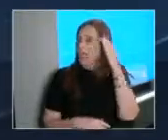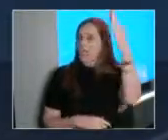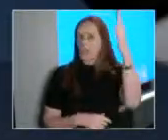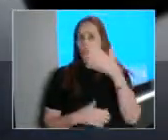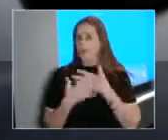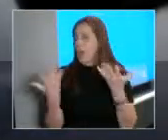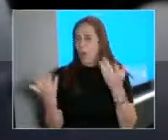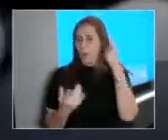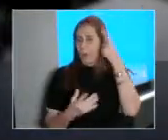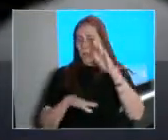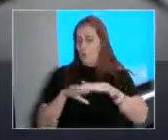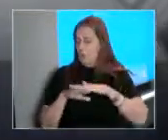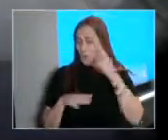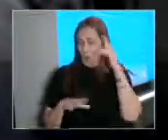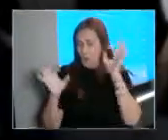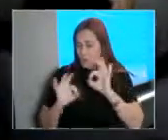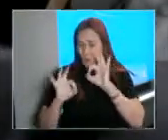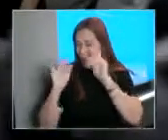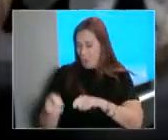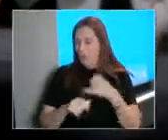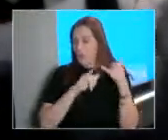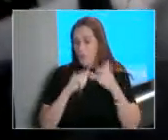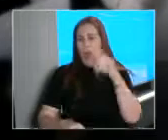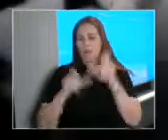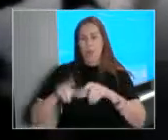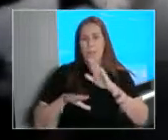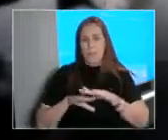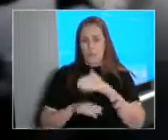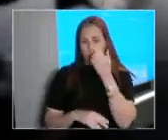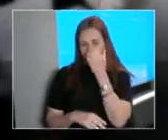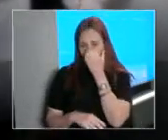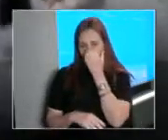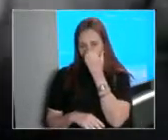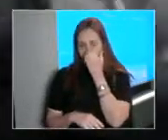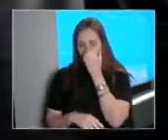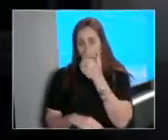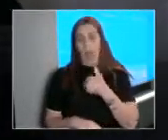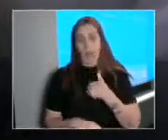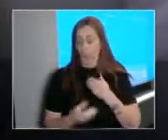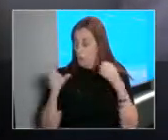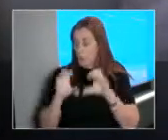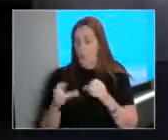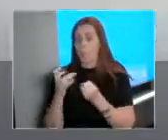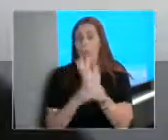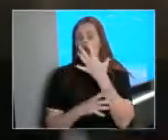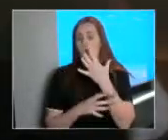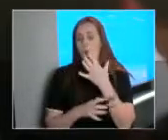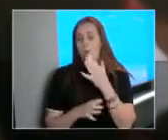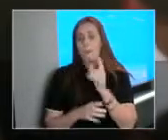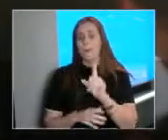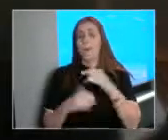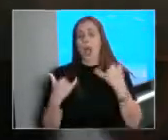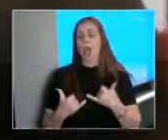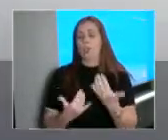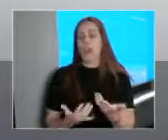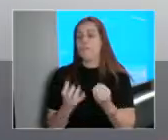הכלים, לא היה להם את הידע המקצועי, לא היה להם שום מושג בחקלאות, והוא הביא לפה אנשי מקצוע וכן הלאה. אנחנו משקיעים בחלוצים של המאה ה-21. מי אלה החלוצים